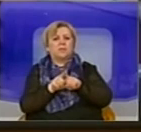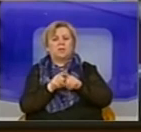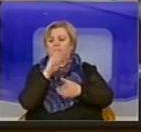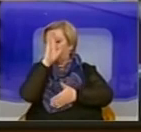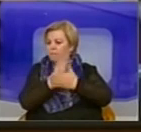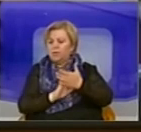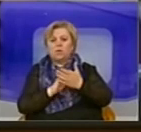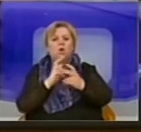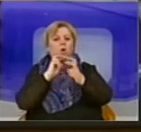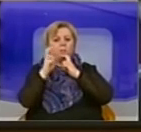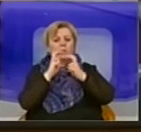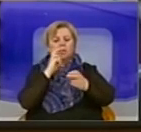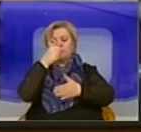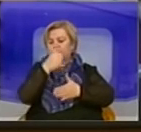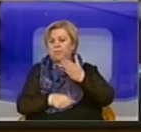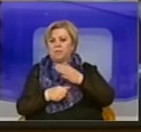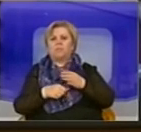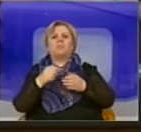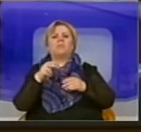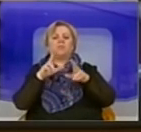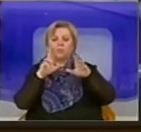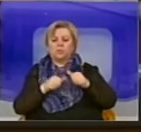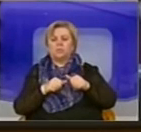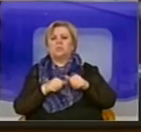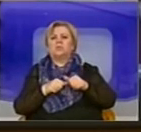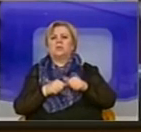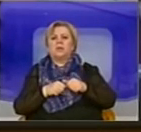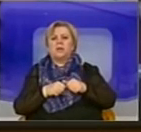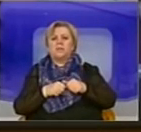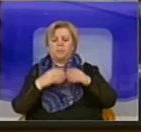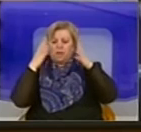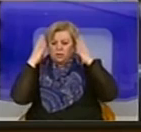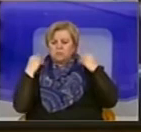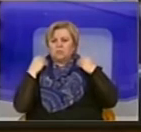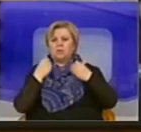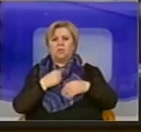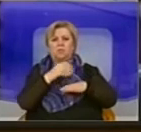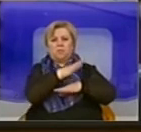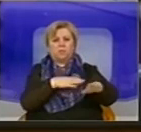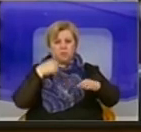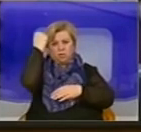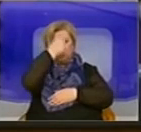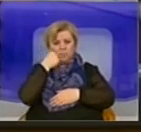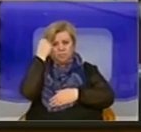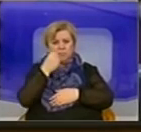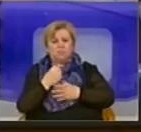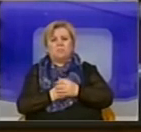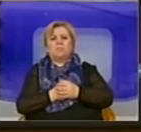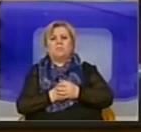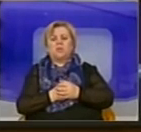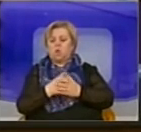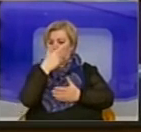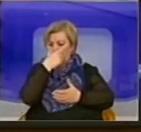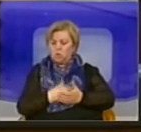fillojnë komunikimet e para dhe mund të vijë deri te njohja. Rasti më i mirë është Egjipti, ku kuvendi i Kosovës nëpërmjet diplomacisë parlamentare ka luajtur një